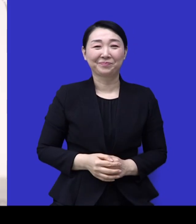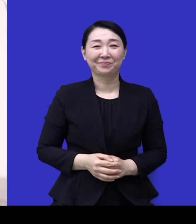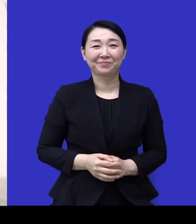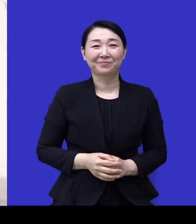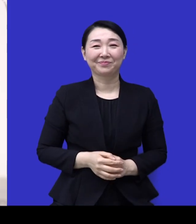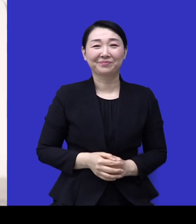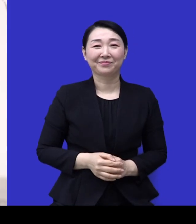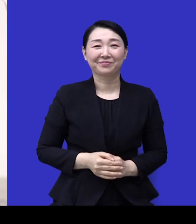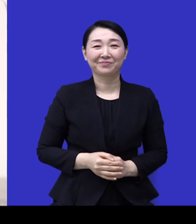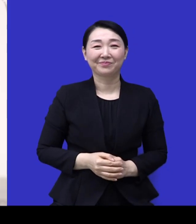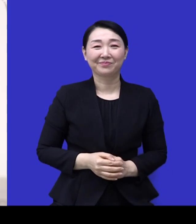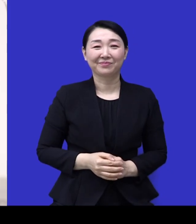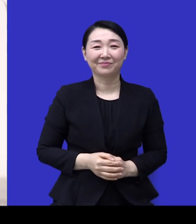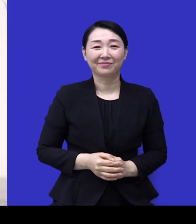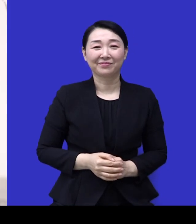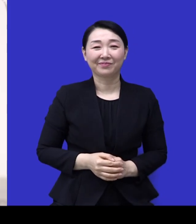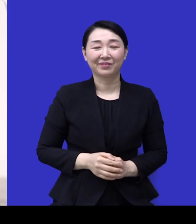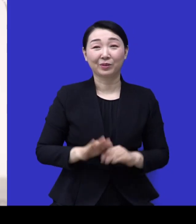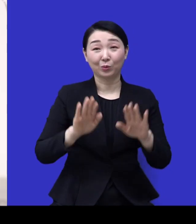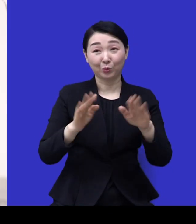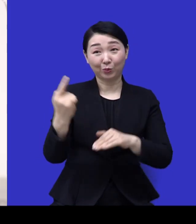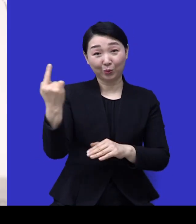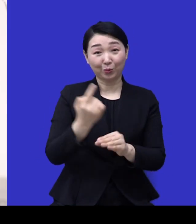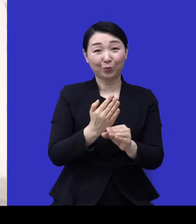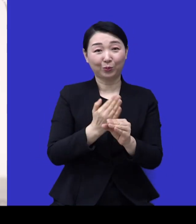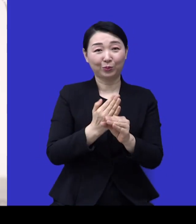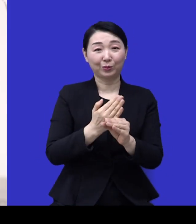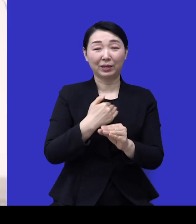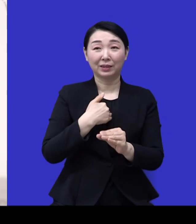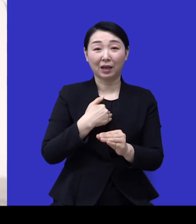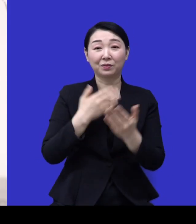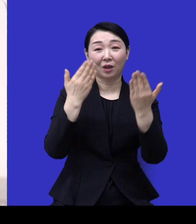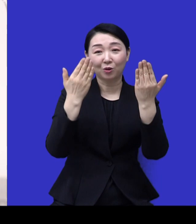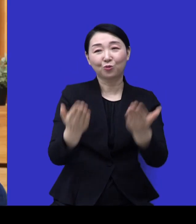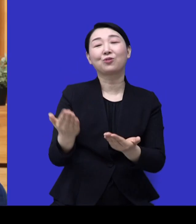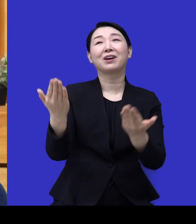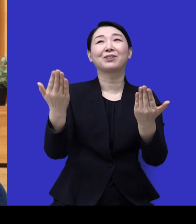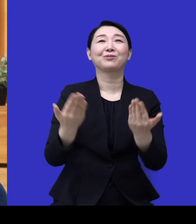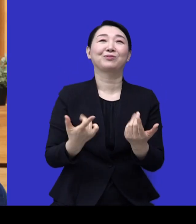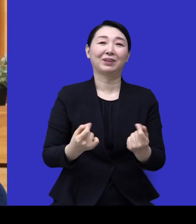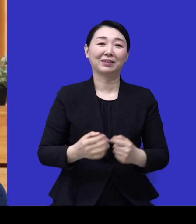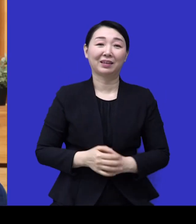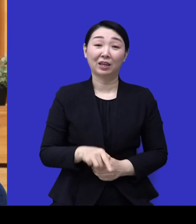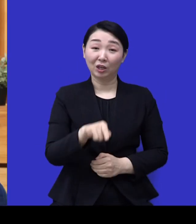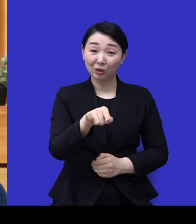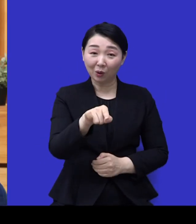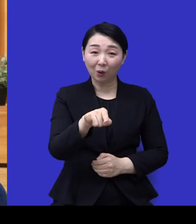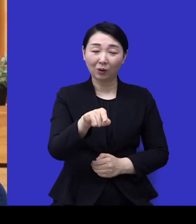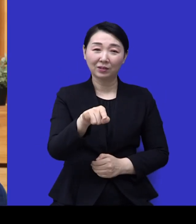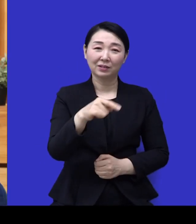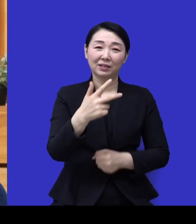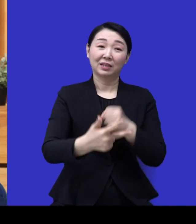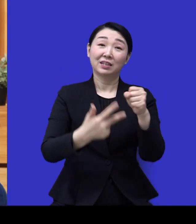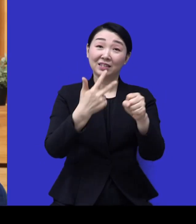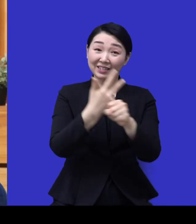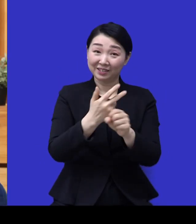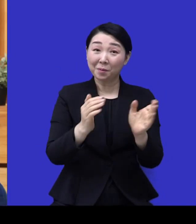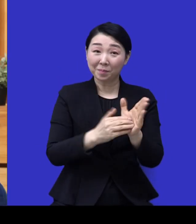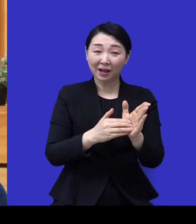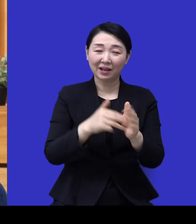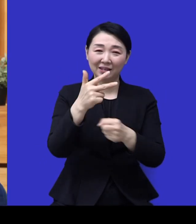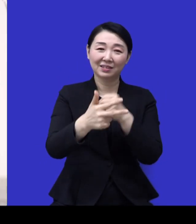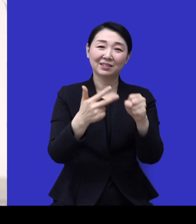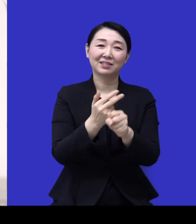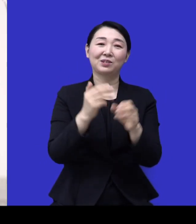그러면서 오늘 오면서 그냥 저한테 휴가를 좀 주신 것 같았어요. 너 7년 됐는데